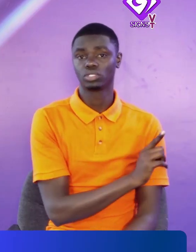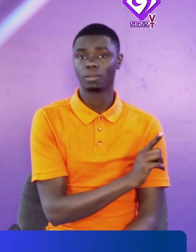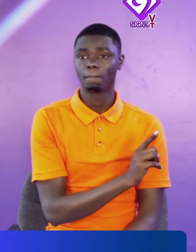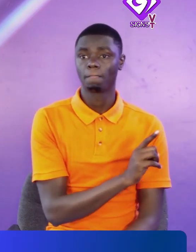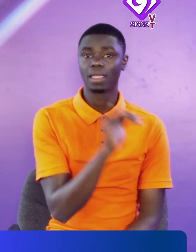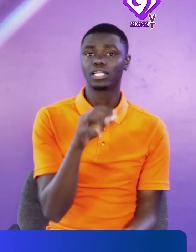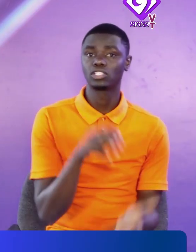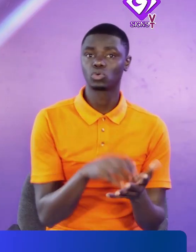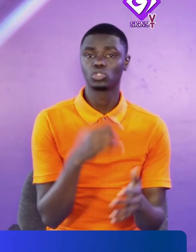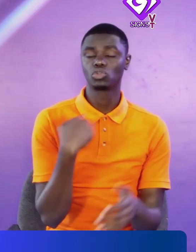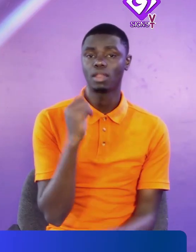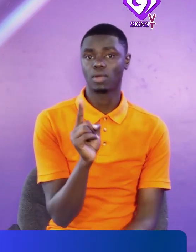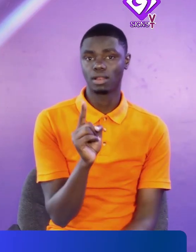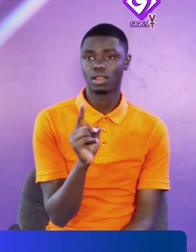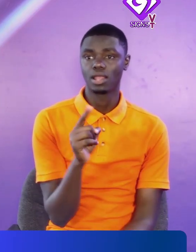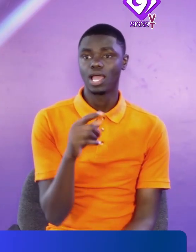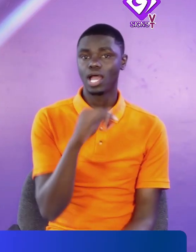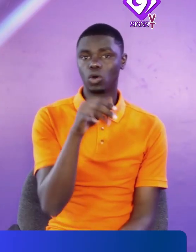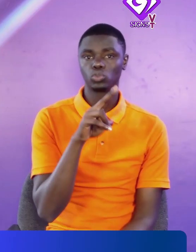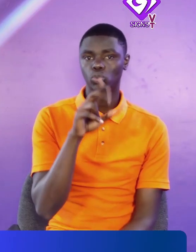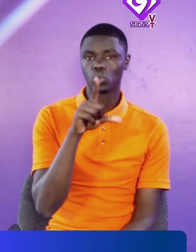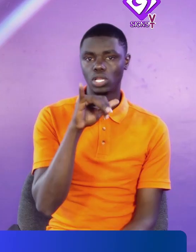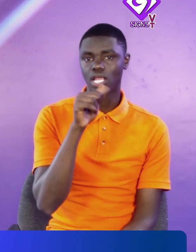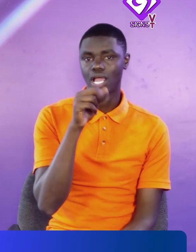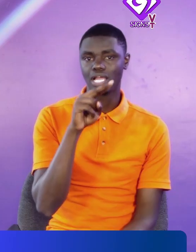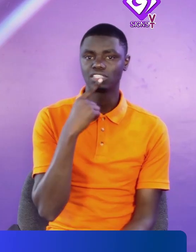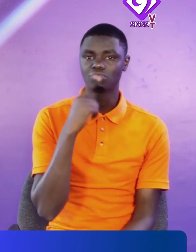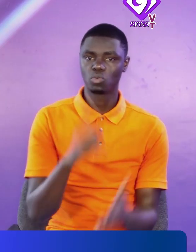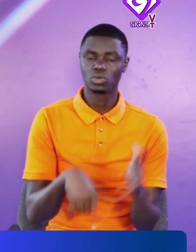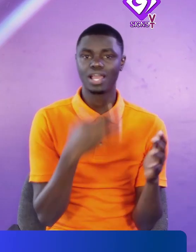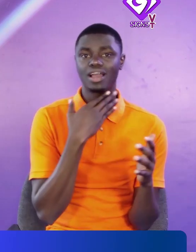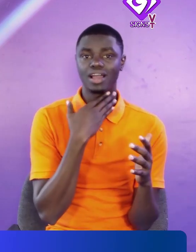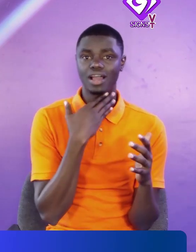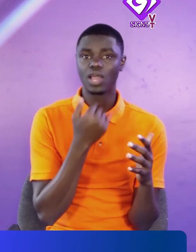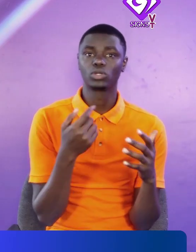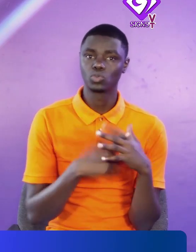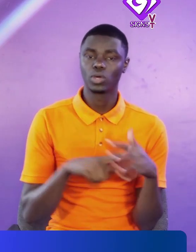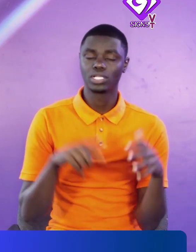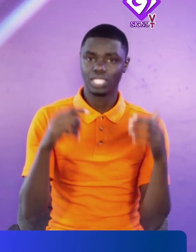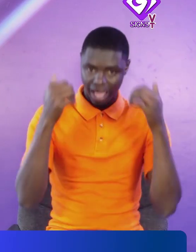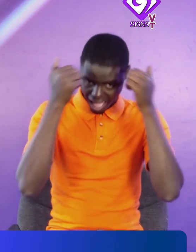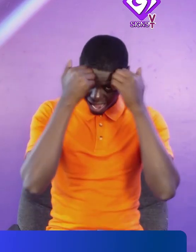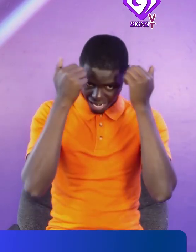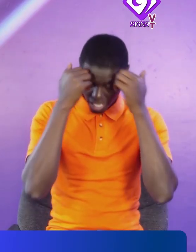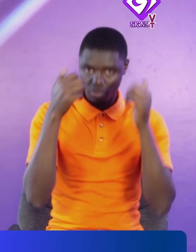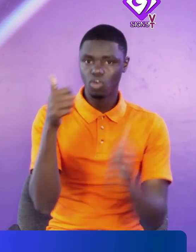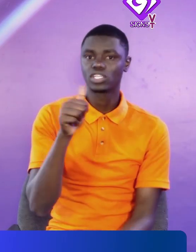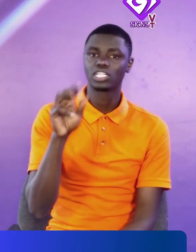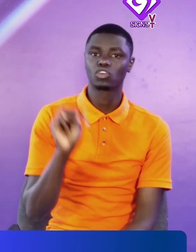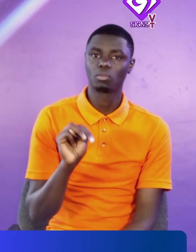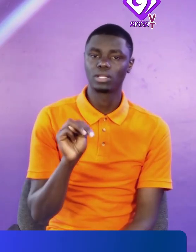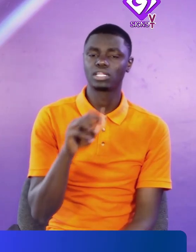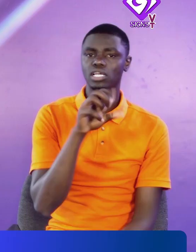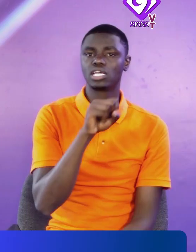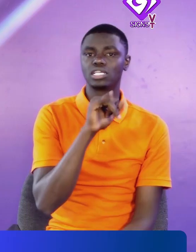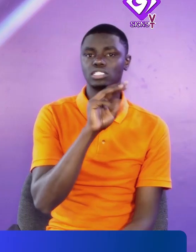1. Venye Giuliani alisema, mimi nataka kuanza akademi ya Atletico Madrid. Na Simeone akamwambia,